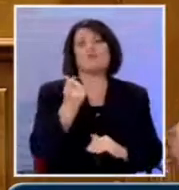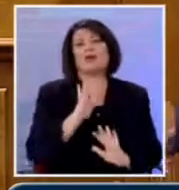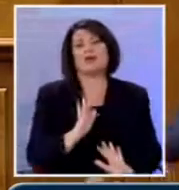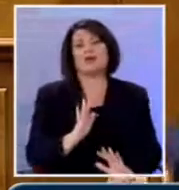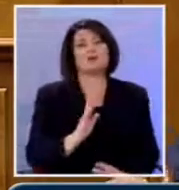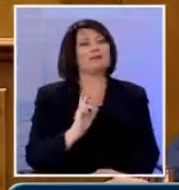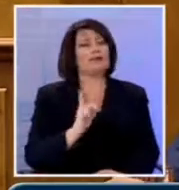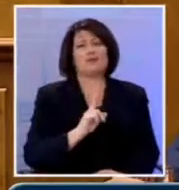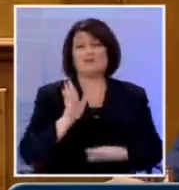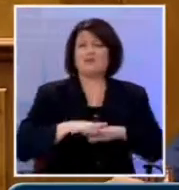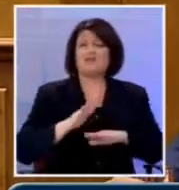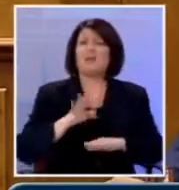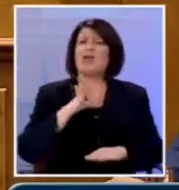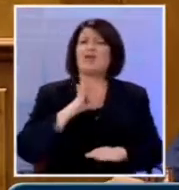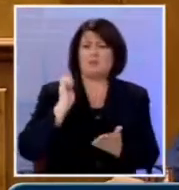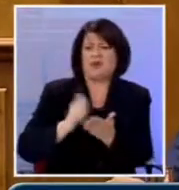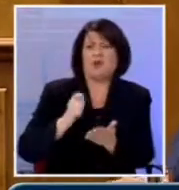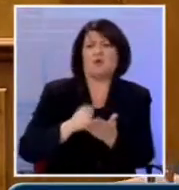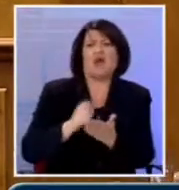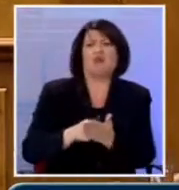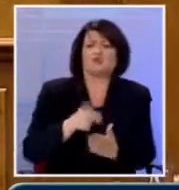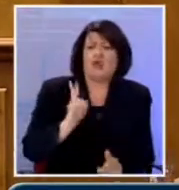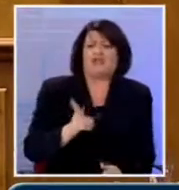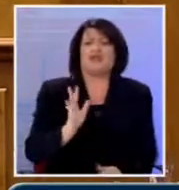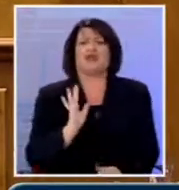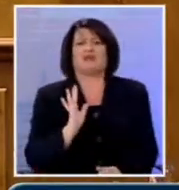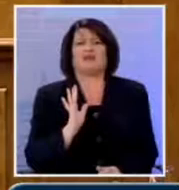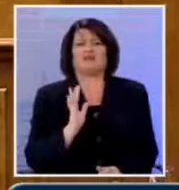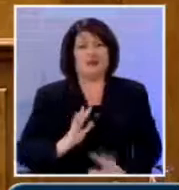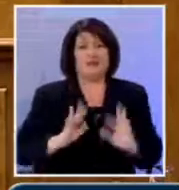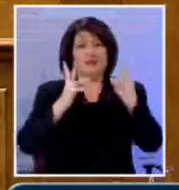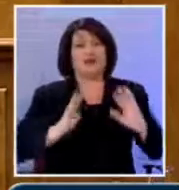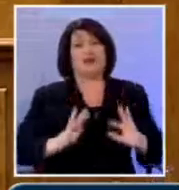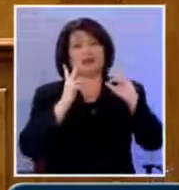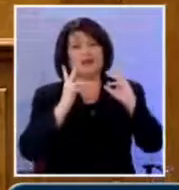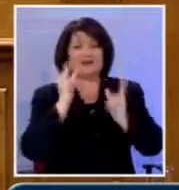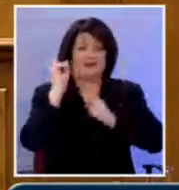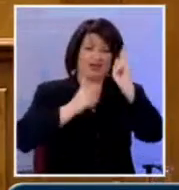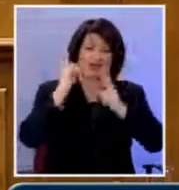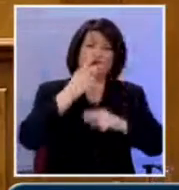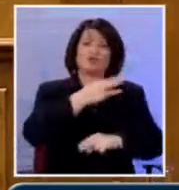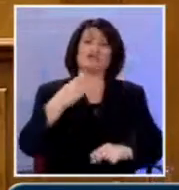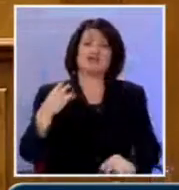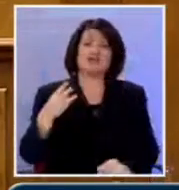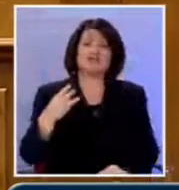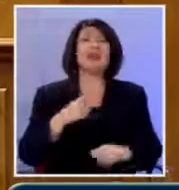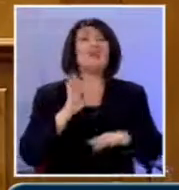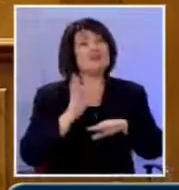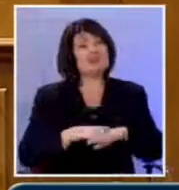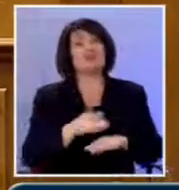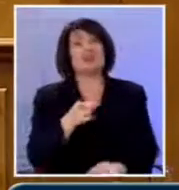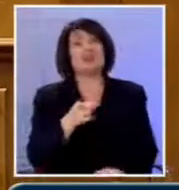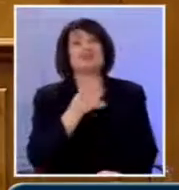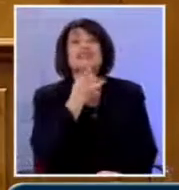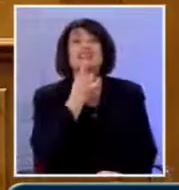κακό καταναλωτή λαό ή γιατί έκανε και απεργίες ο λαός. Κατηγορούν τον ΣΥΡΙΖΑ γιατί είναι πολύ σκληρή